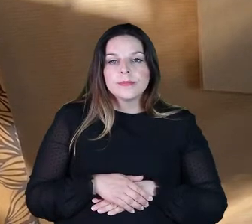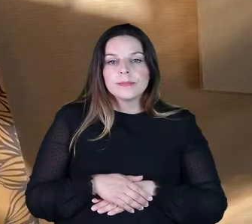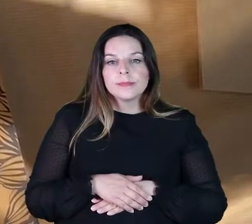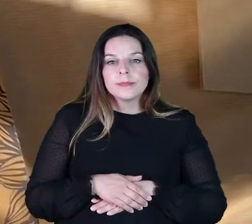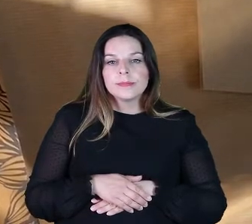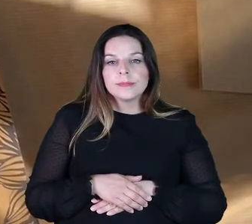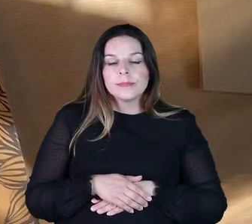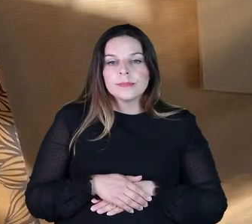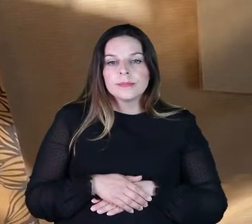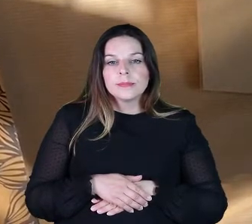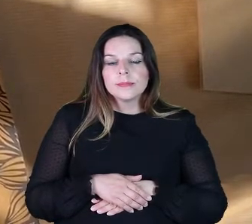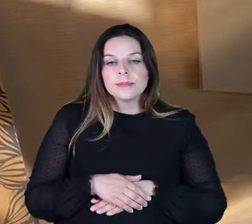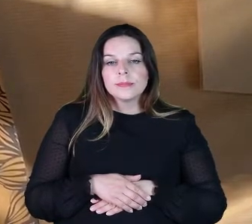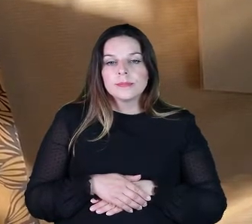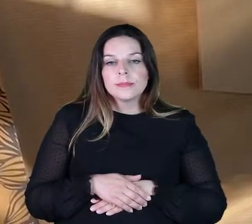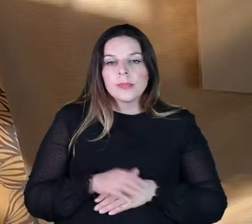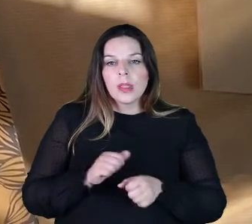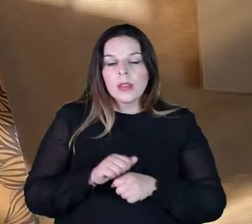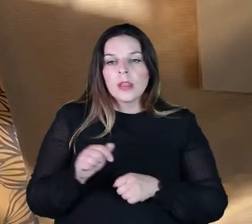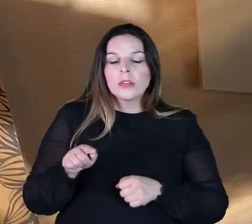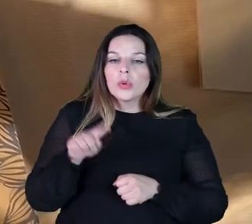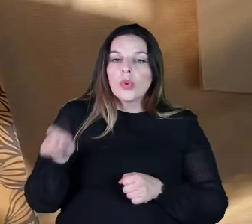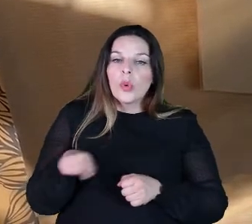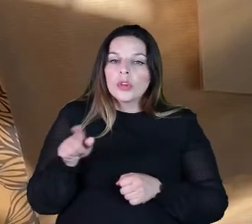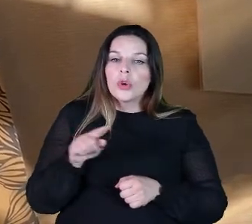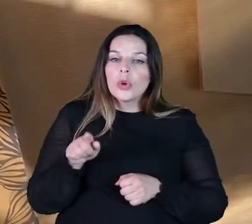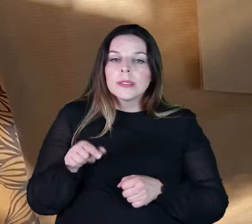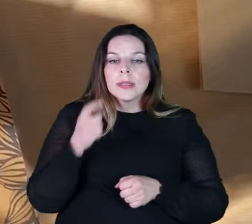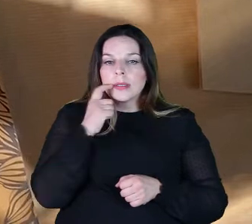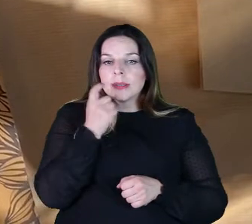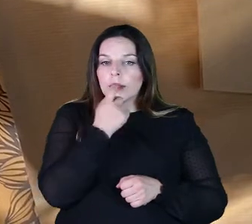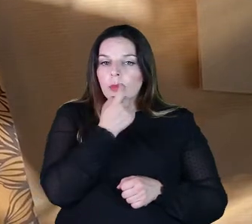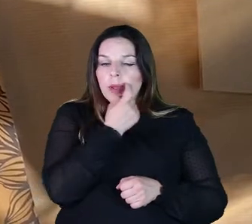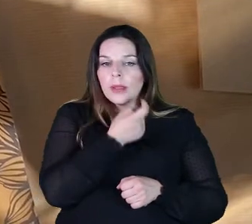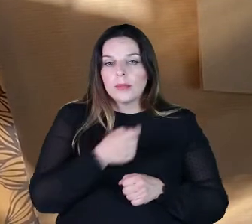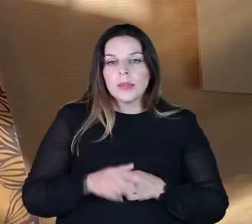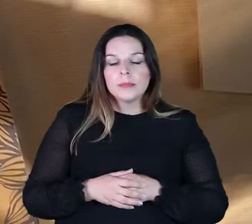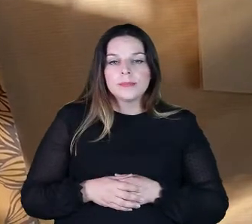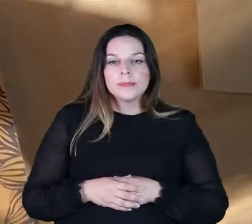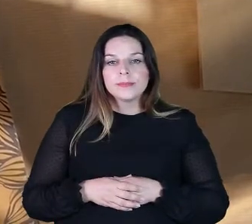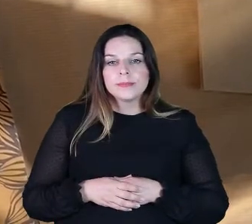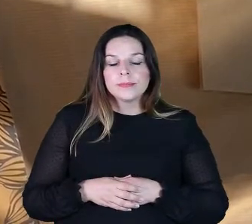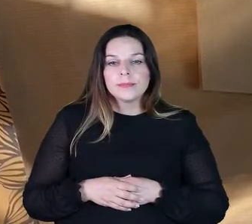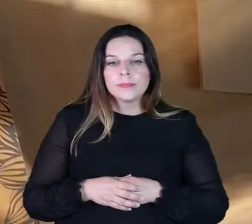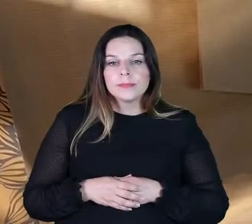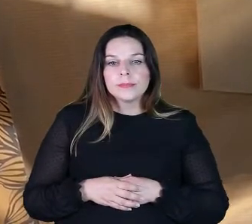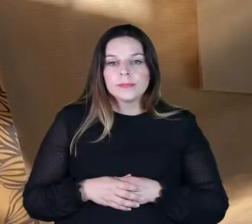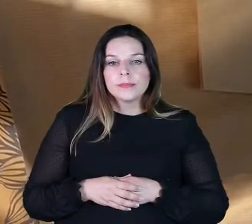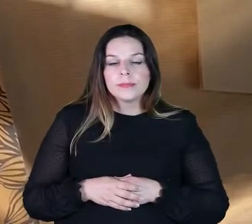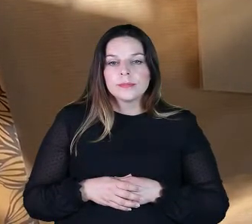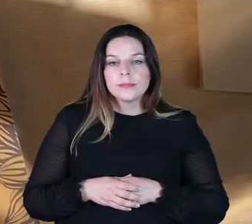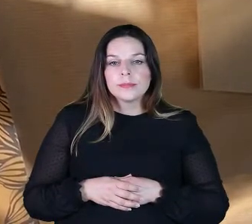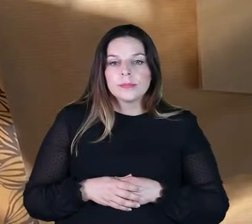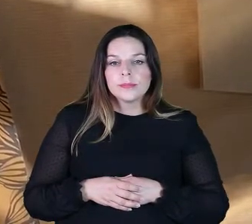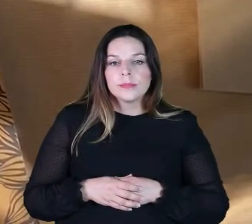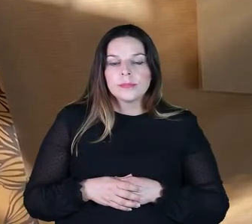Tak, widzicie, co powstaje? Kółeczko z takimi ząbkami wgiętymi do góry. I właściwie mamy